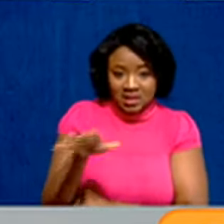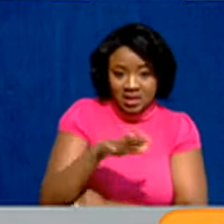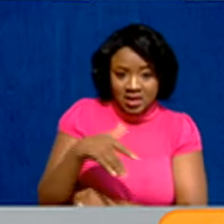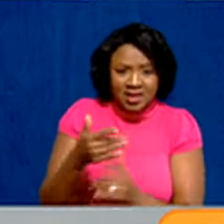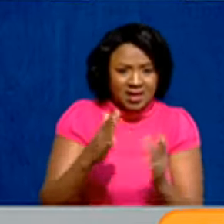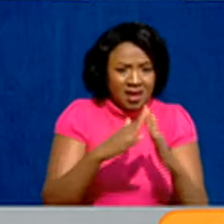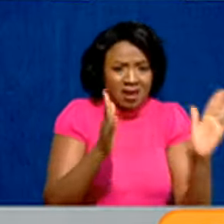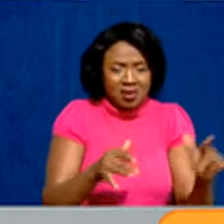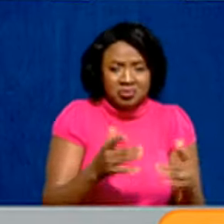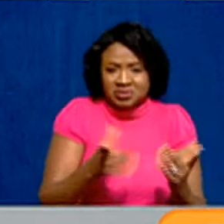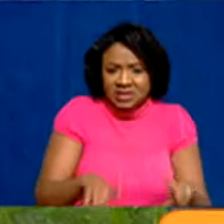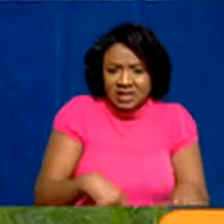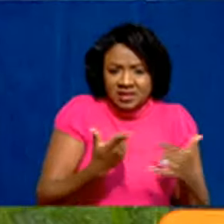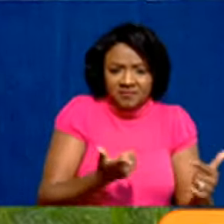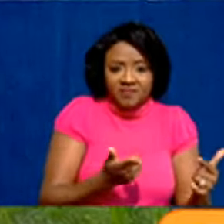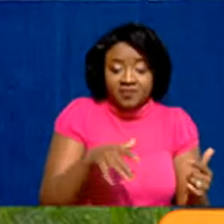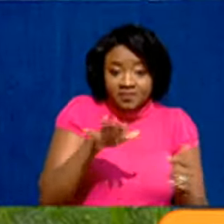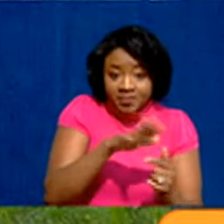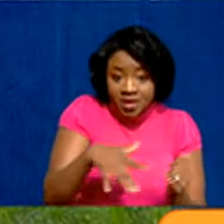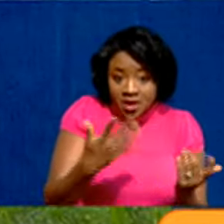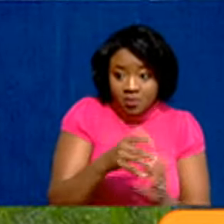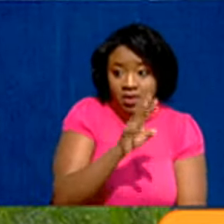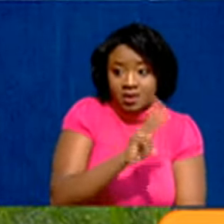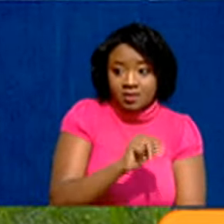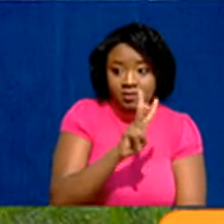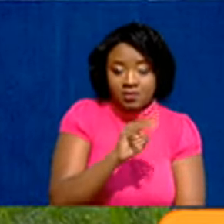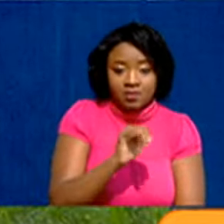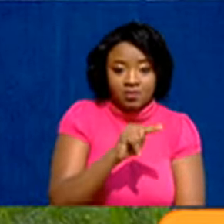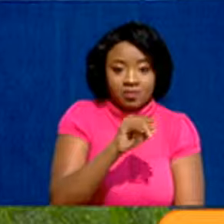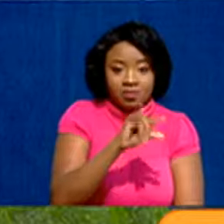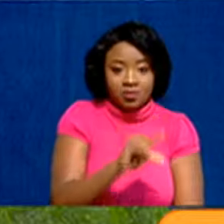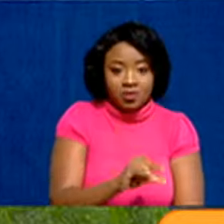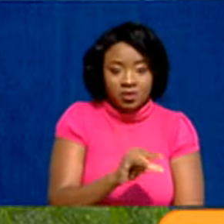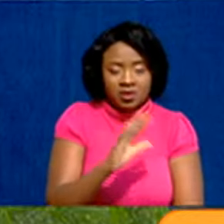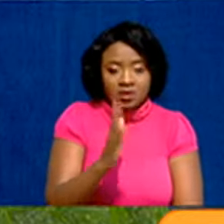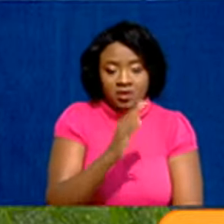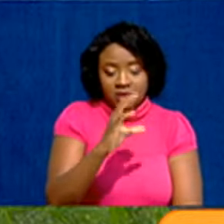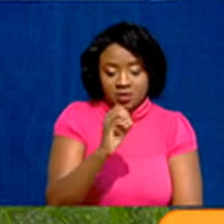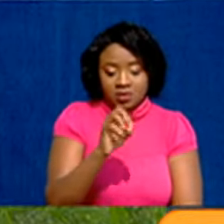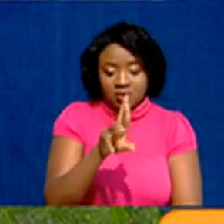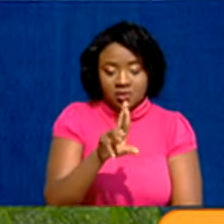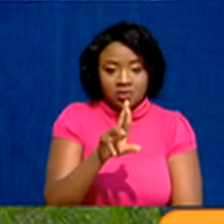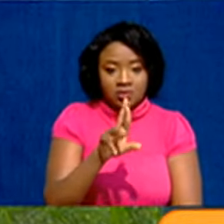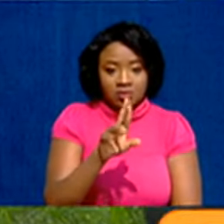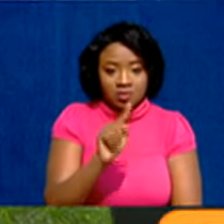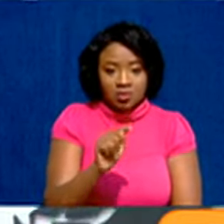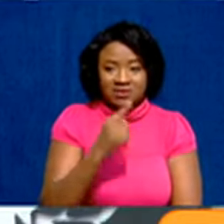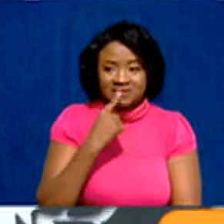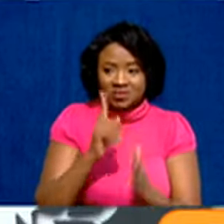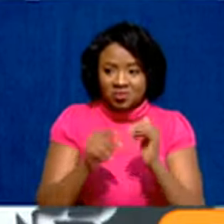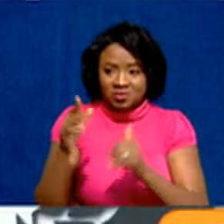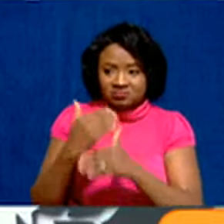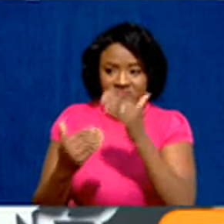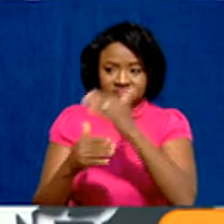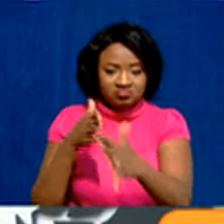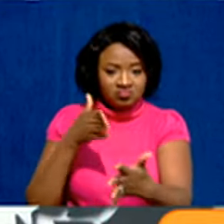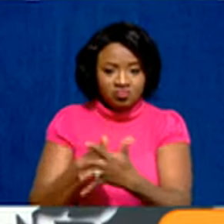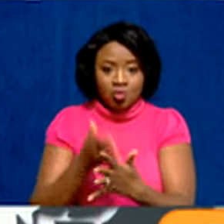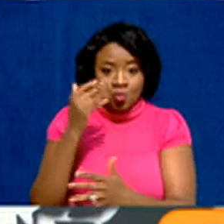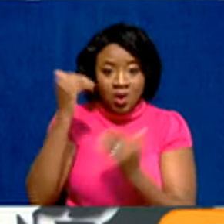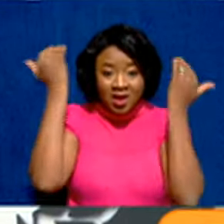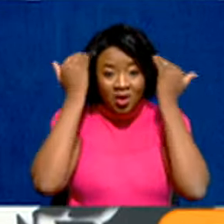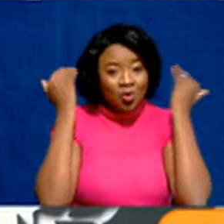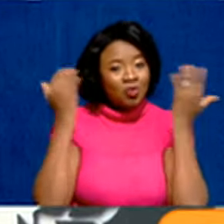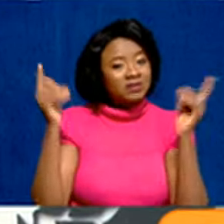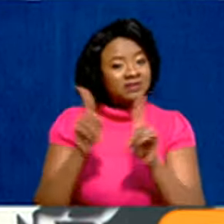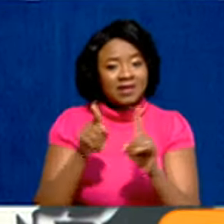Na wakazi hao wa maeneo ya Mwingi Court walizuia kuendelezwa kwa ujenzi wa jumba hilo kufuatia amri ya mahakama iliyositisha